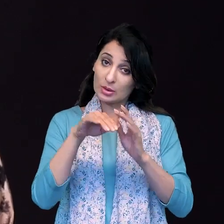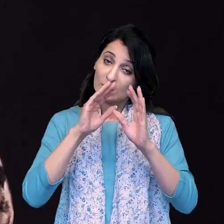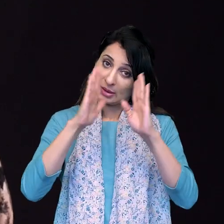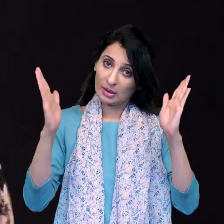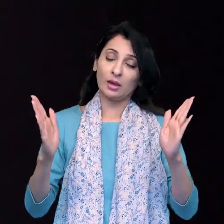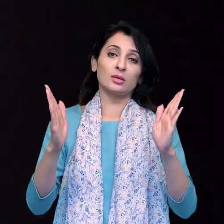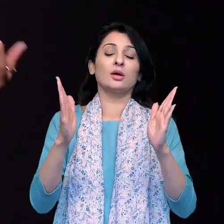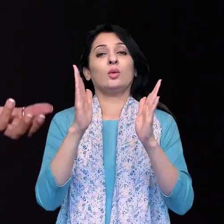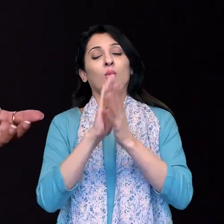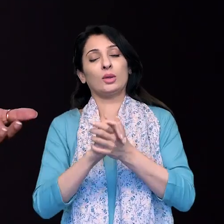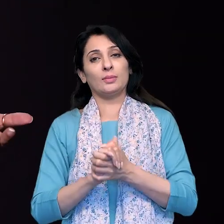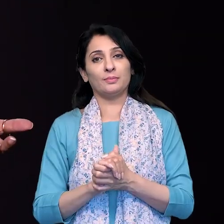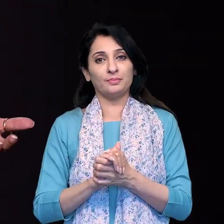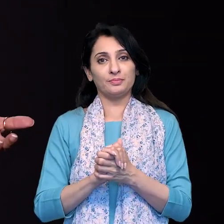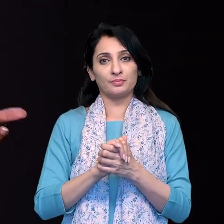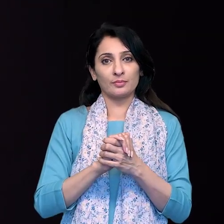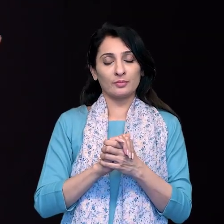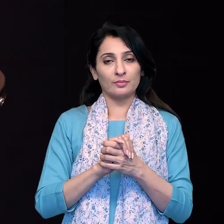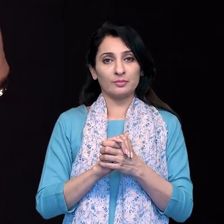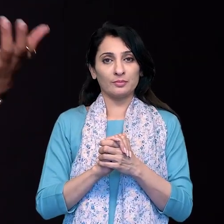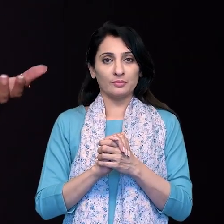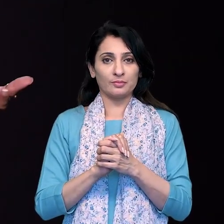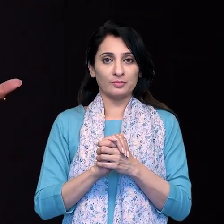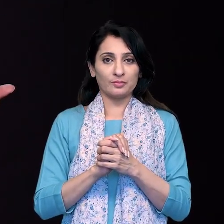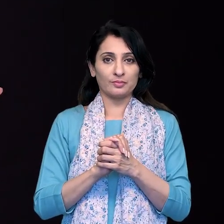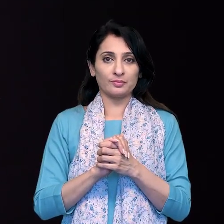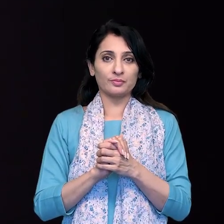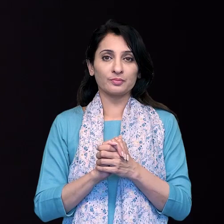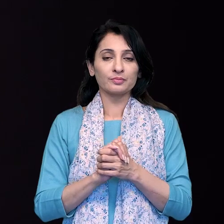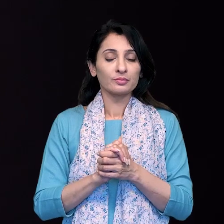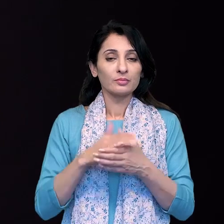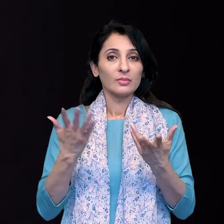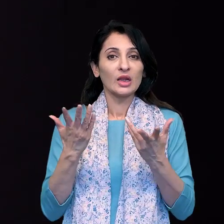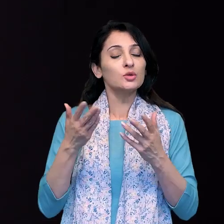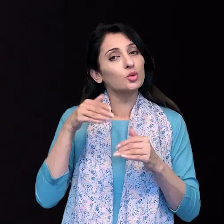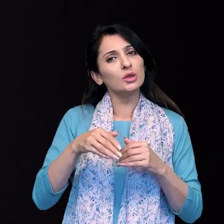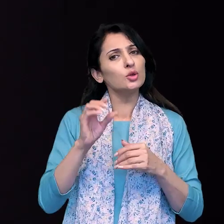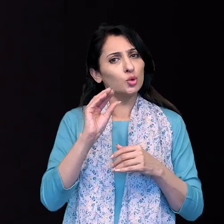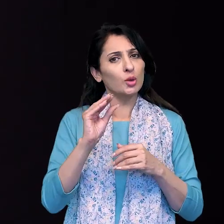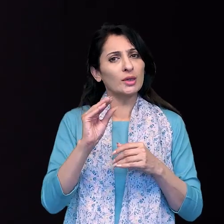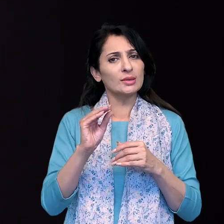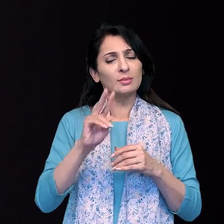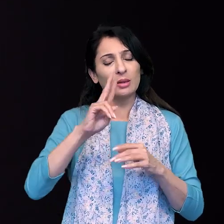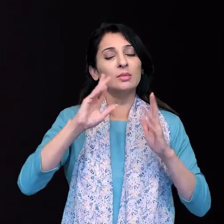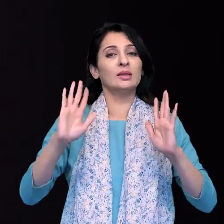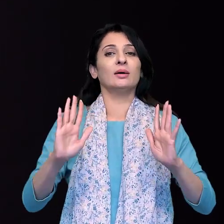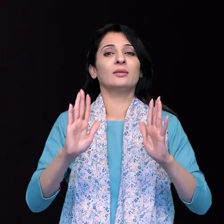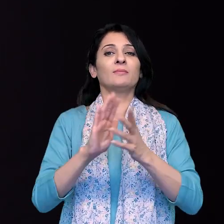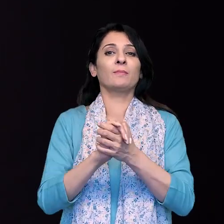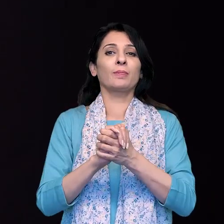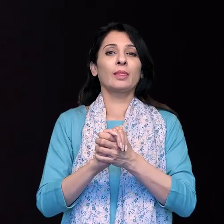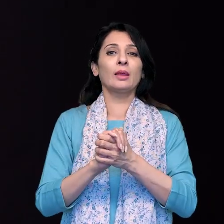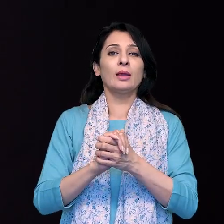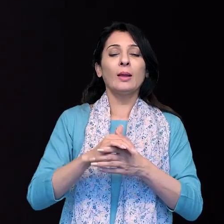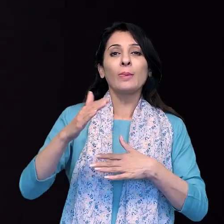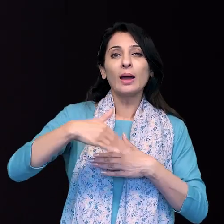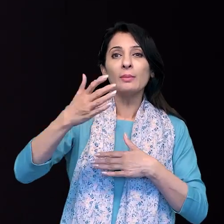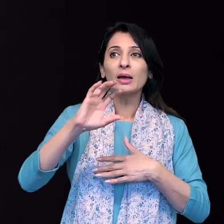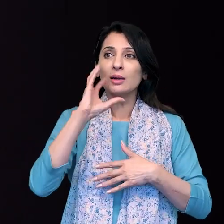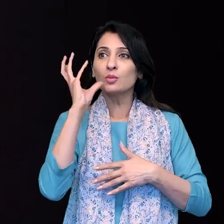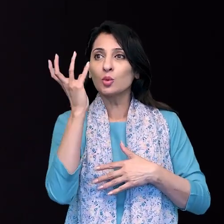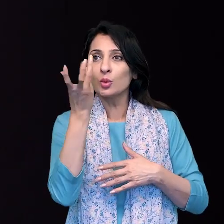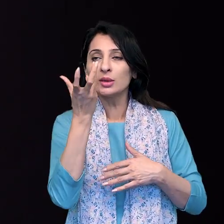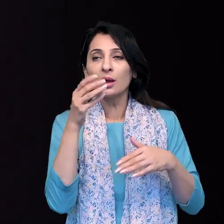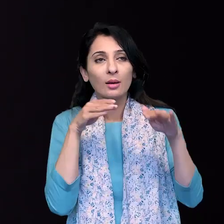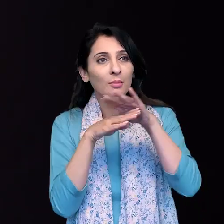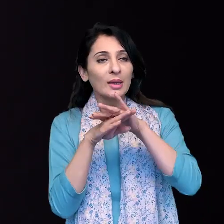कंपनी के बेहतर होंगे या एक ऐसे बिजनेस के जो खुद ही ये सारे फैसले ये करता है। सो ये एक मैंने आपको छोटा सा एग्जांपल दिया।